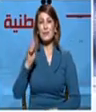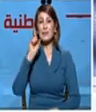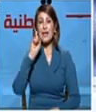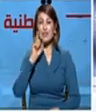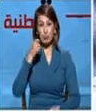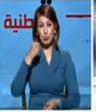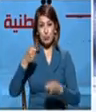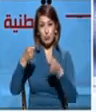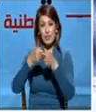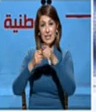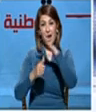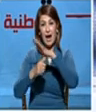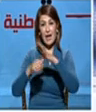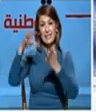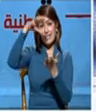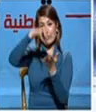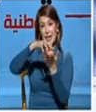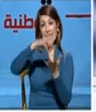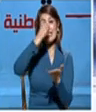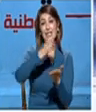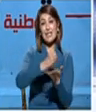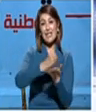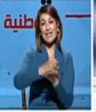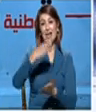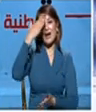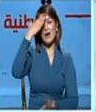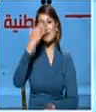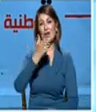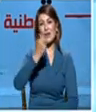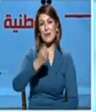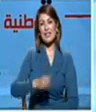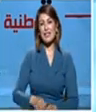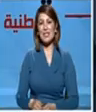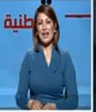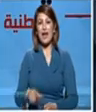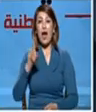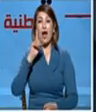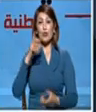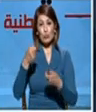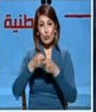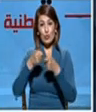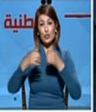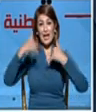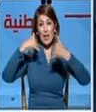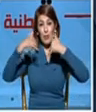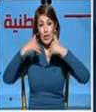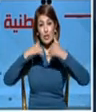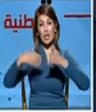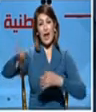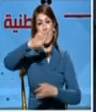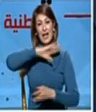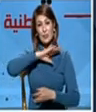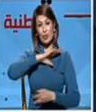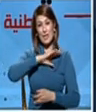رئيس مركز الحرب البارده التونسي اه شكرا لك السيد احمد بن حسين المكلف بالاعلام بوزاره التكنولوجيا الاتصال